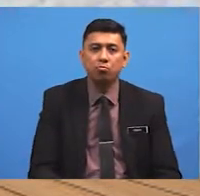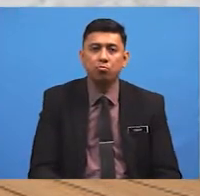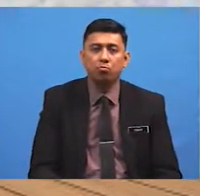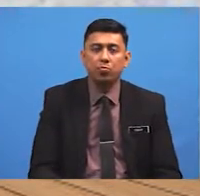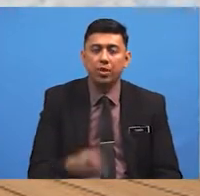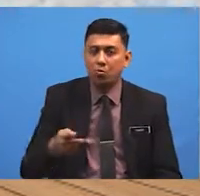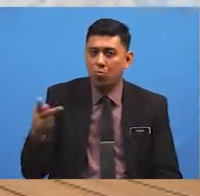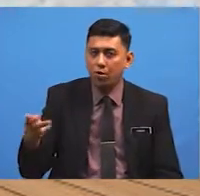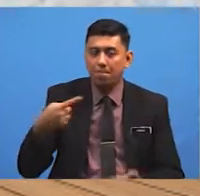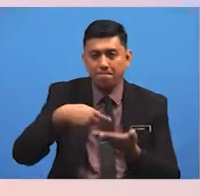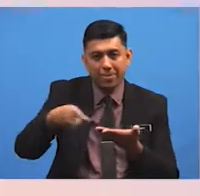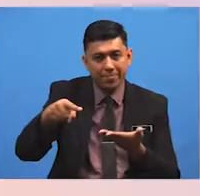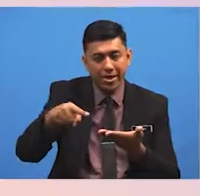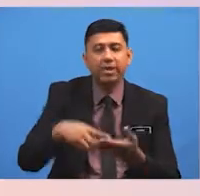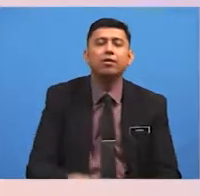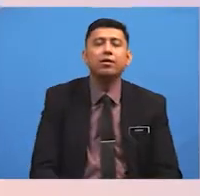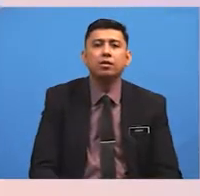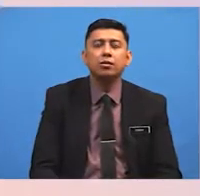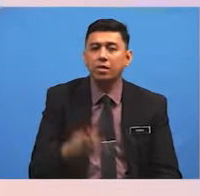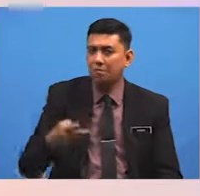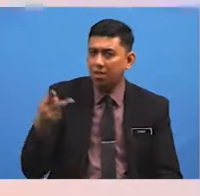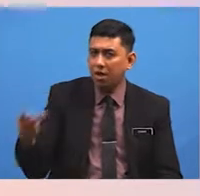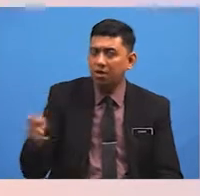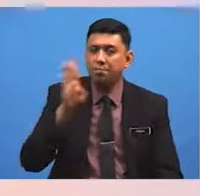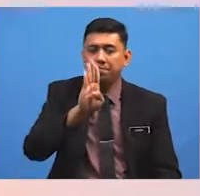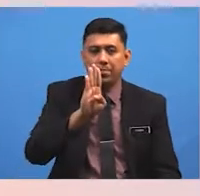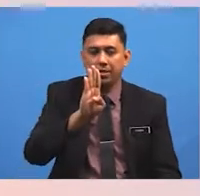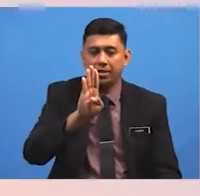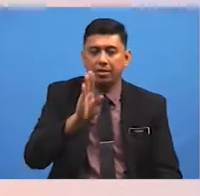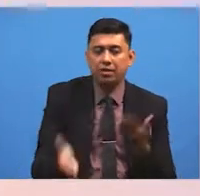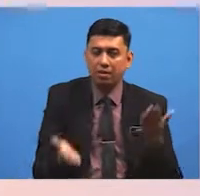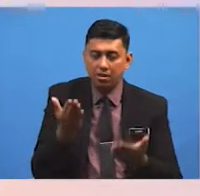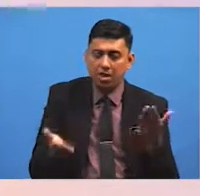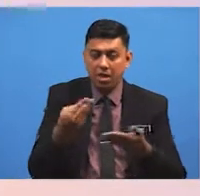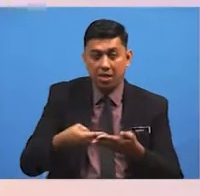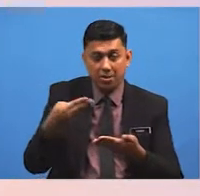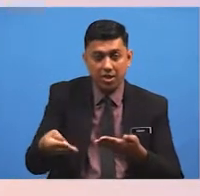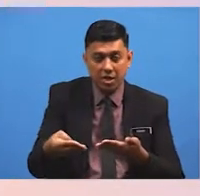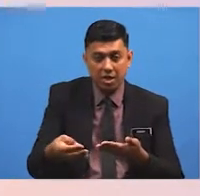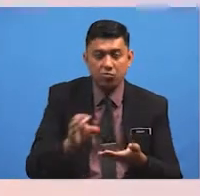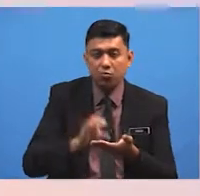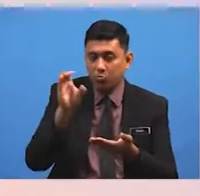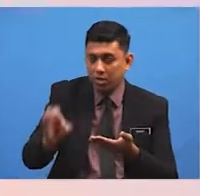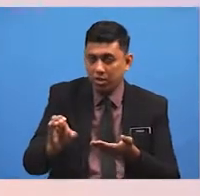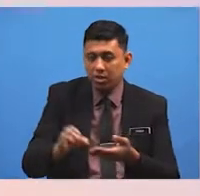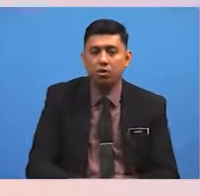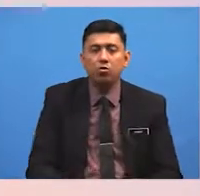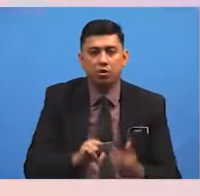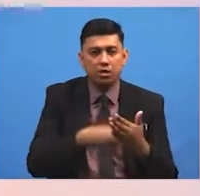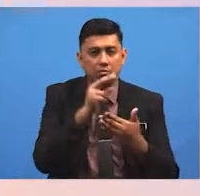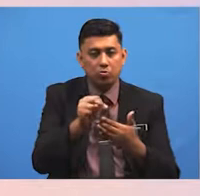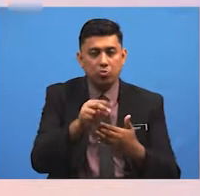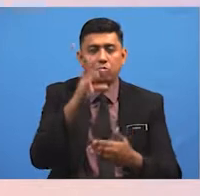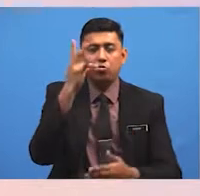komponen pembayaran yaitu kota lebih anggaran pembelian tunai bagi bulan Jun